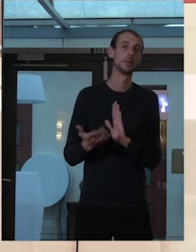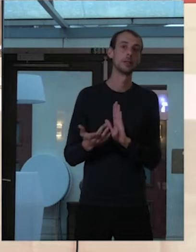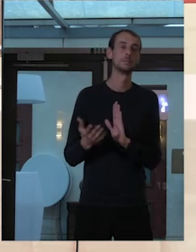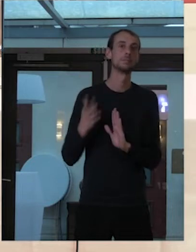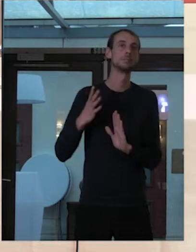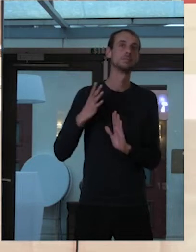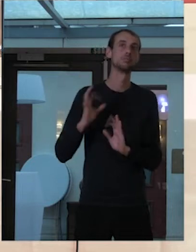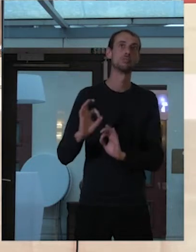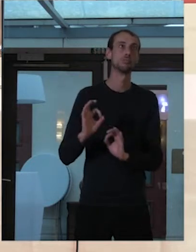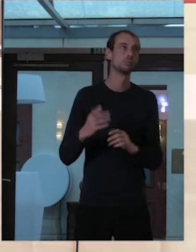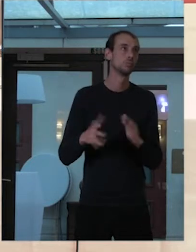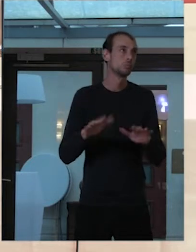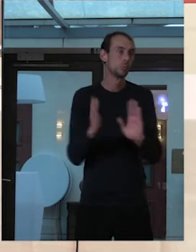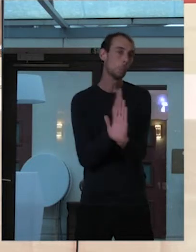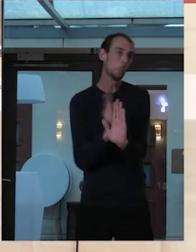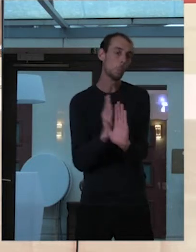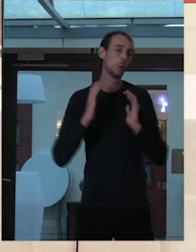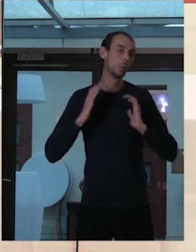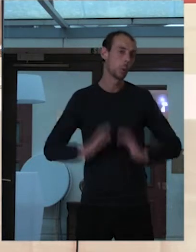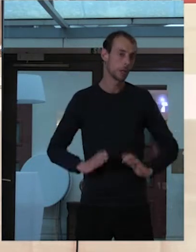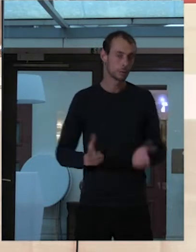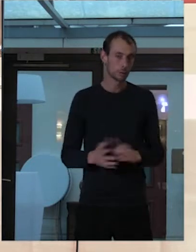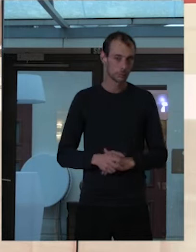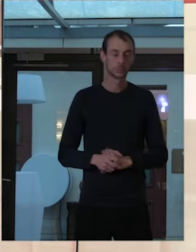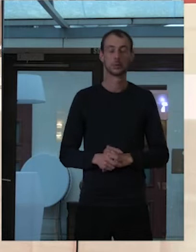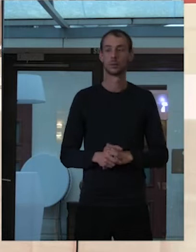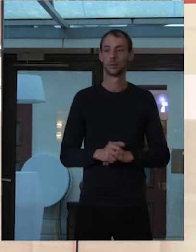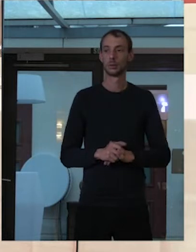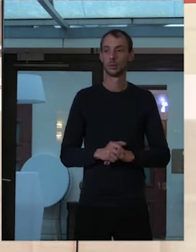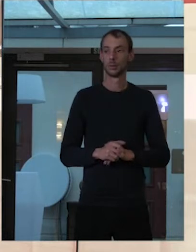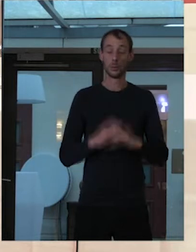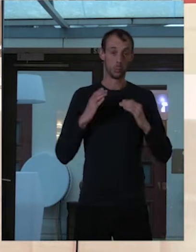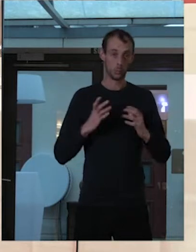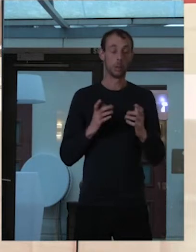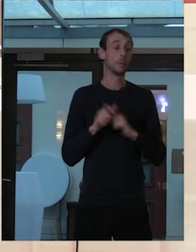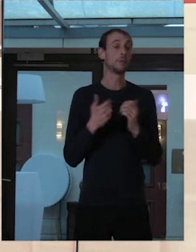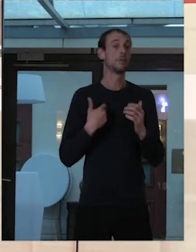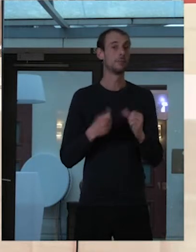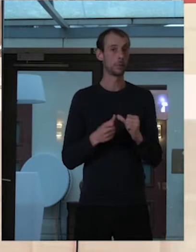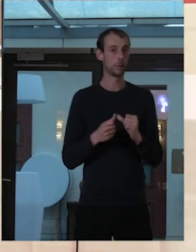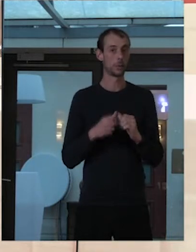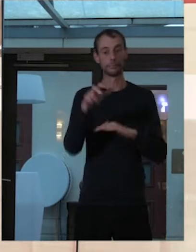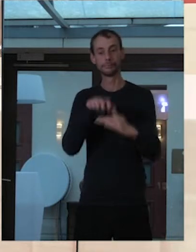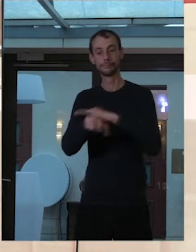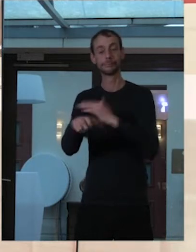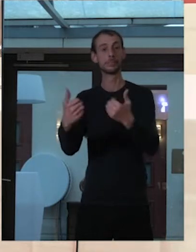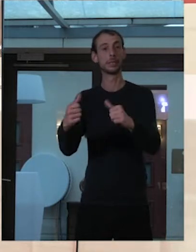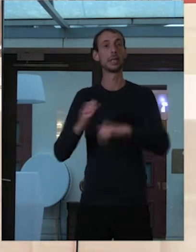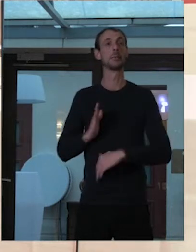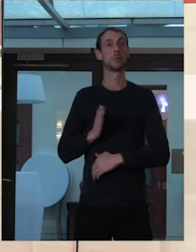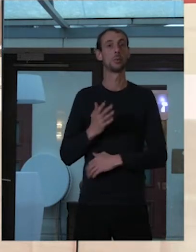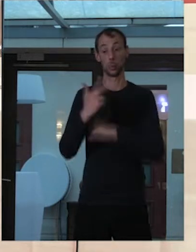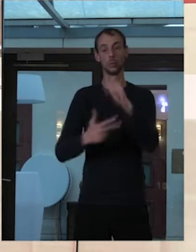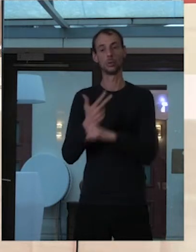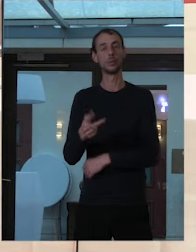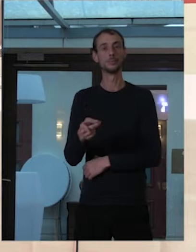le collège. Donc je suis partie en internat à Bordeaux durant 3 ans parce que c'était ma volonté d'en